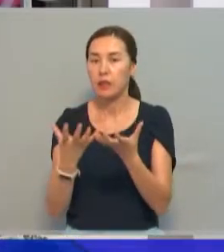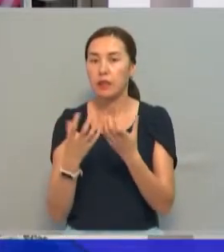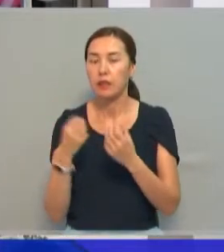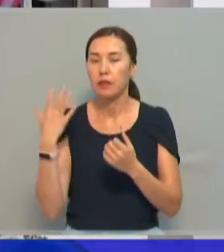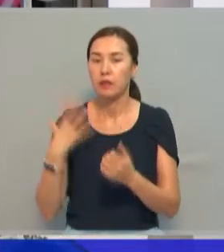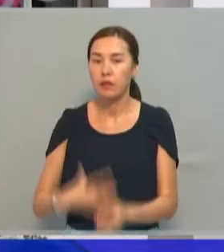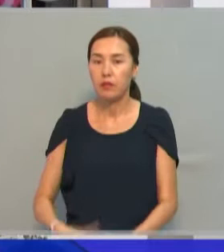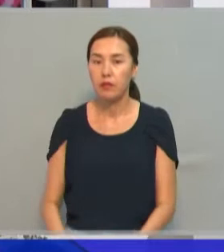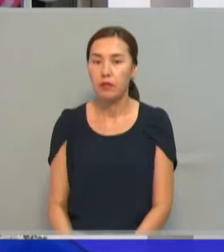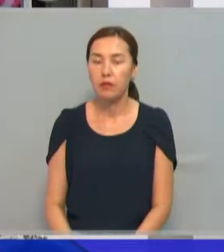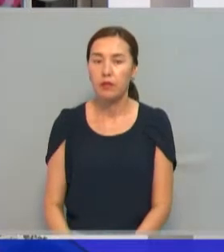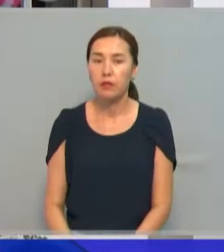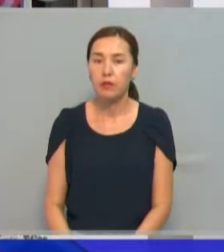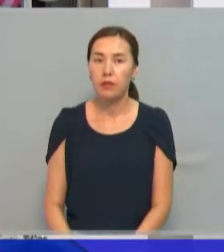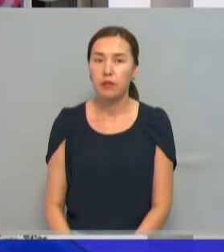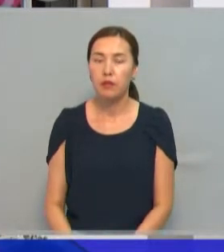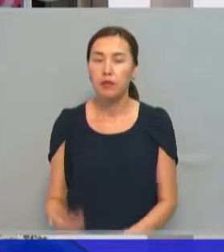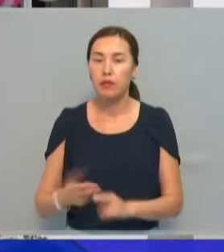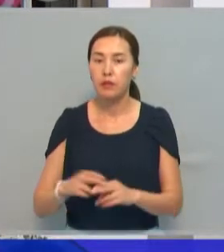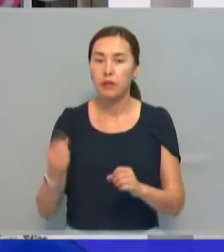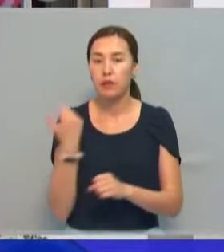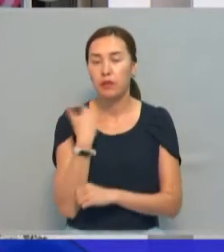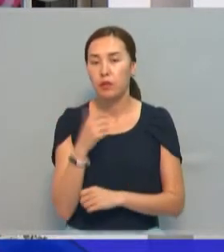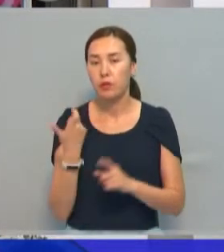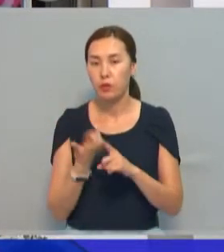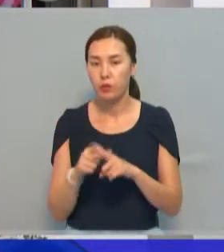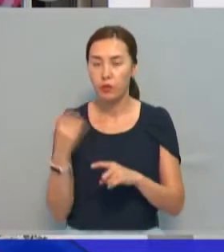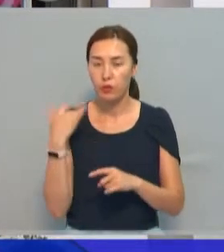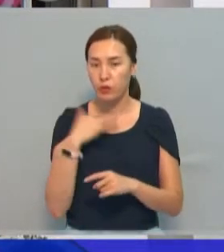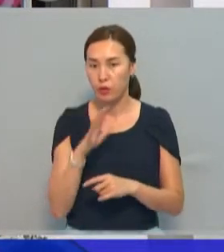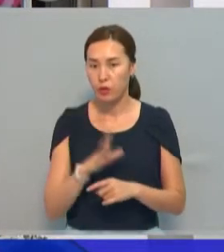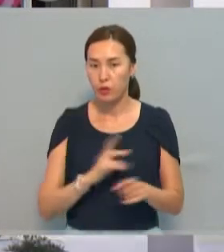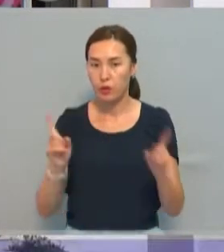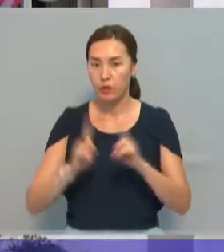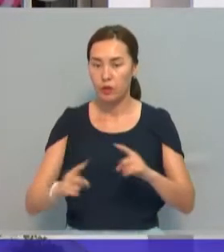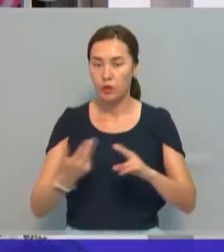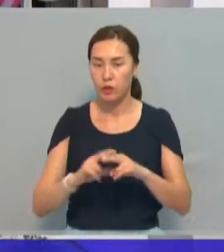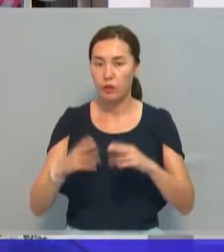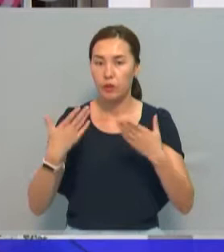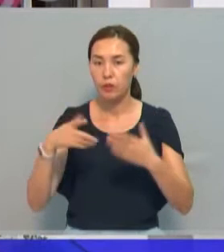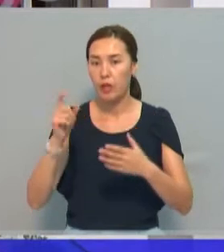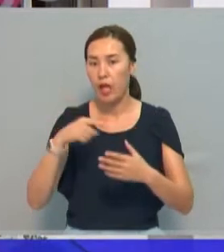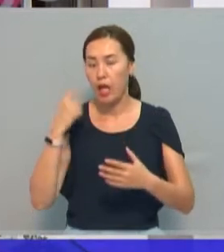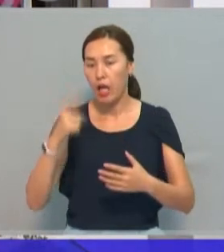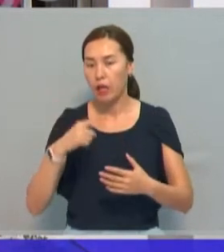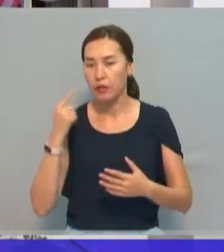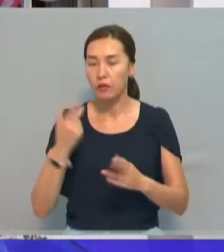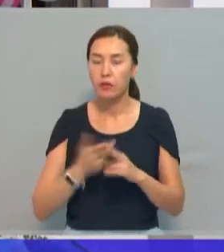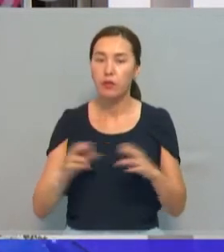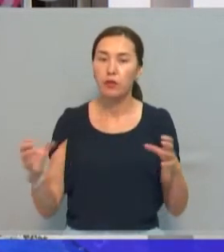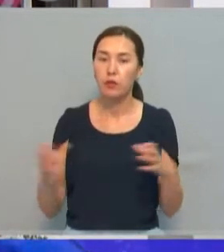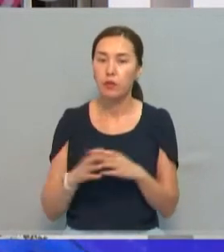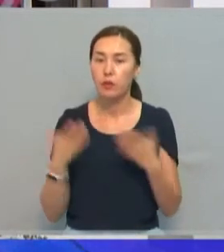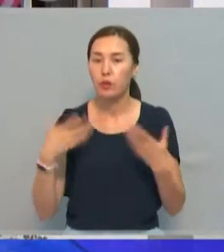деп күтілуде. Бұл ұжымда жетістіктер өте көп. Әсіресе биыл атап келетін болсақ, бұл